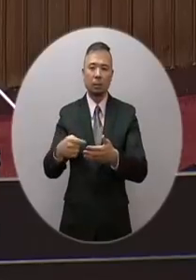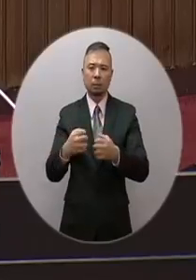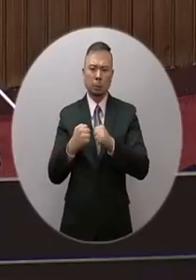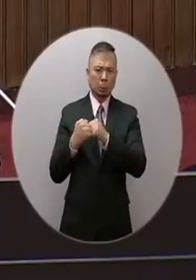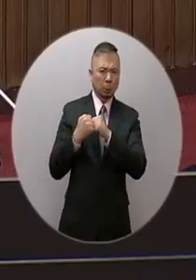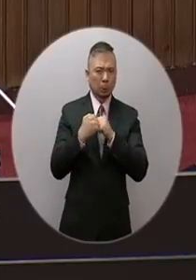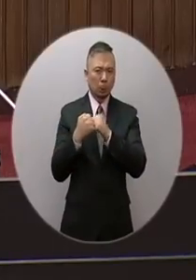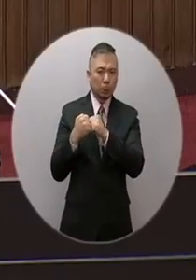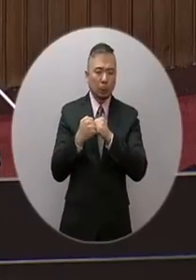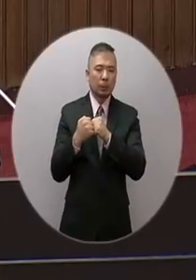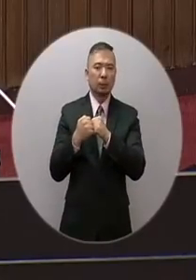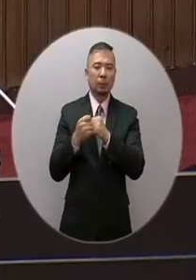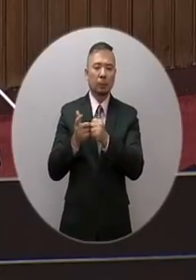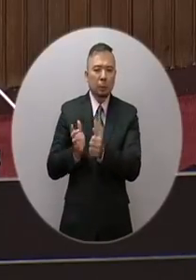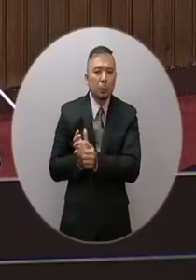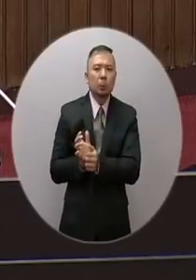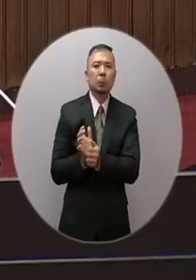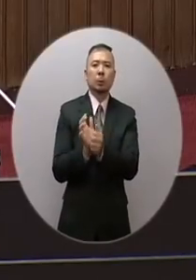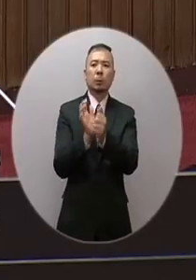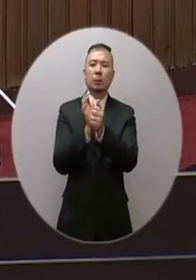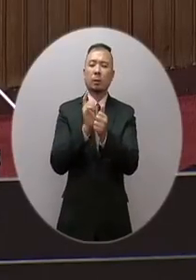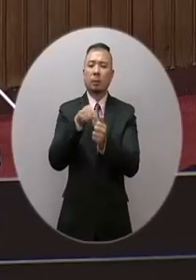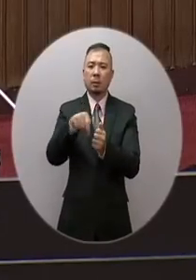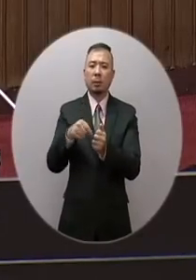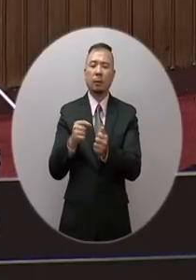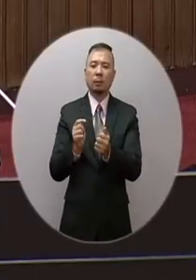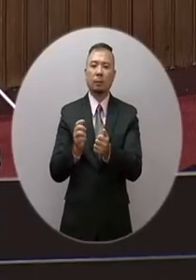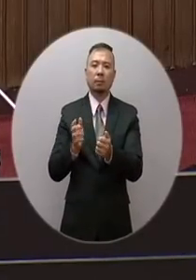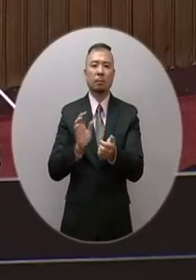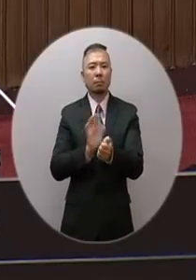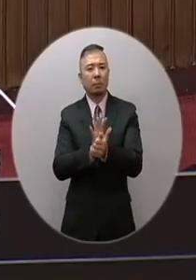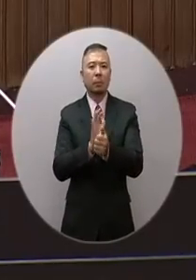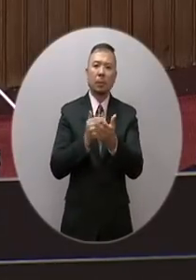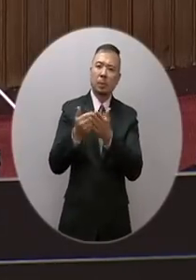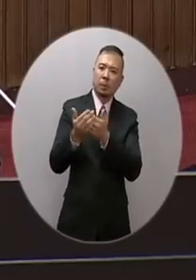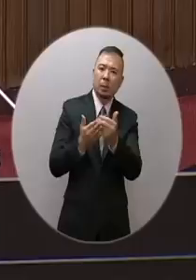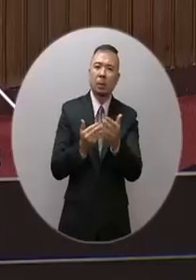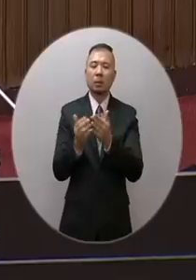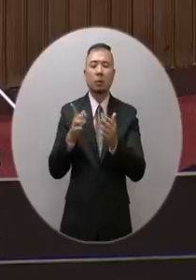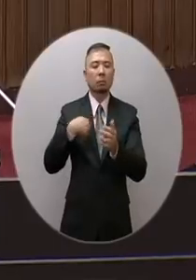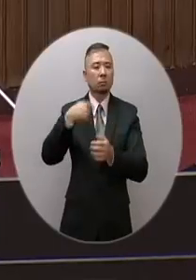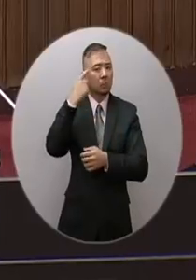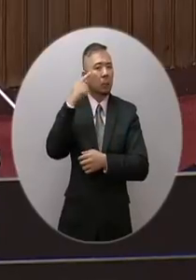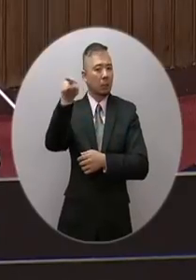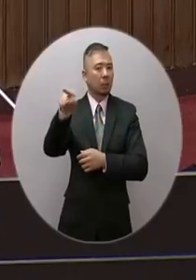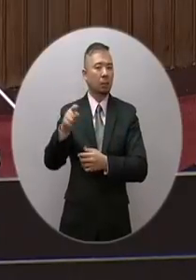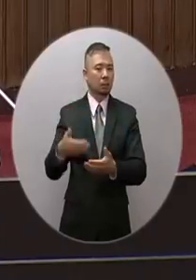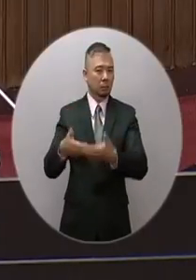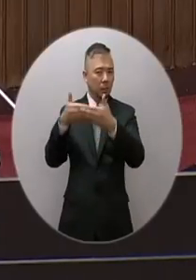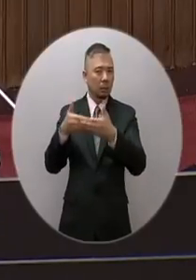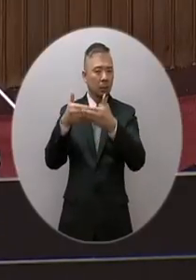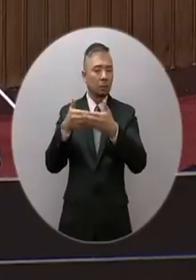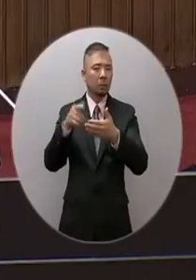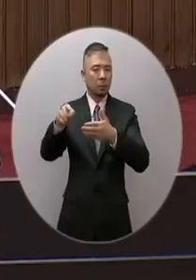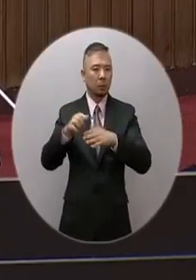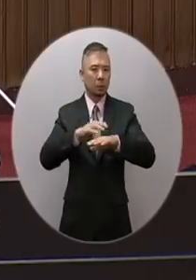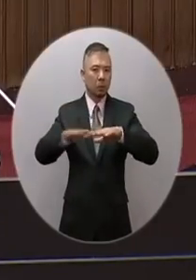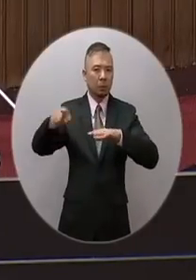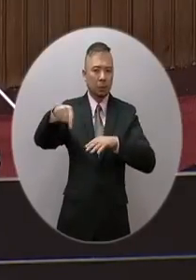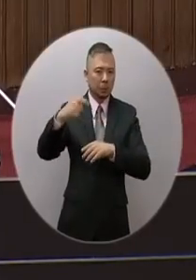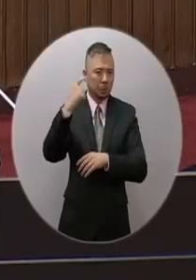局，北京当局也势必会以崭新的战略攻势展开更灵活的战